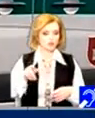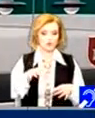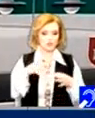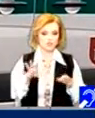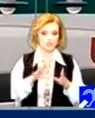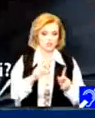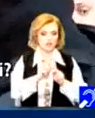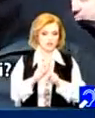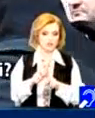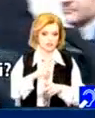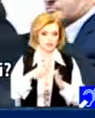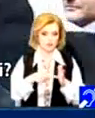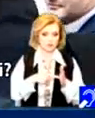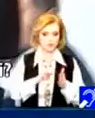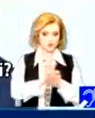întrebările jurnaliștilor.